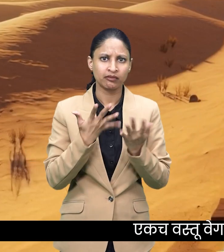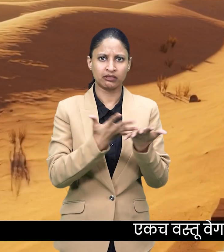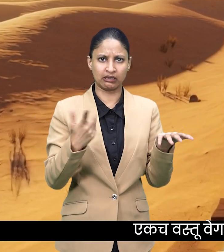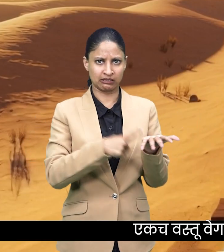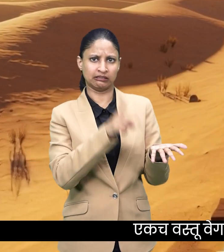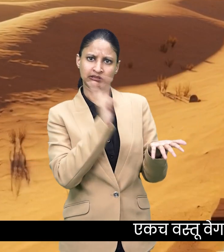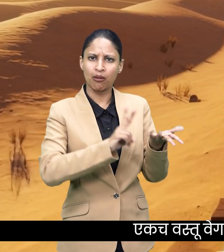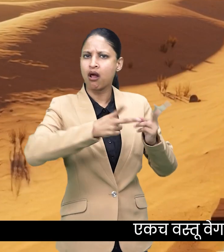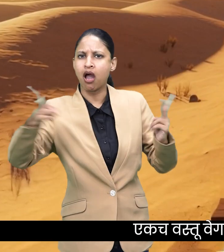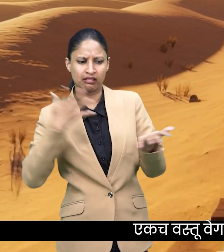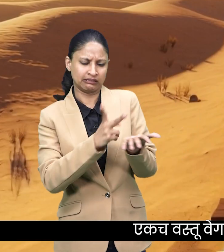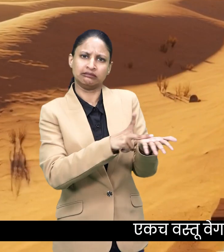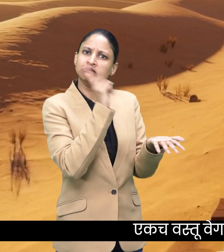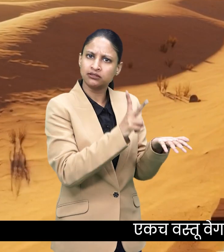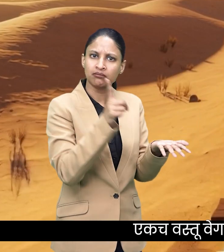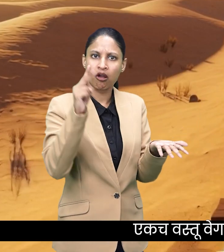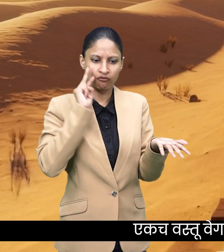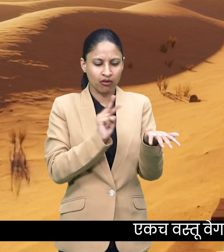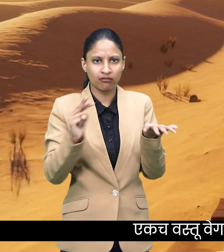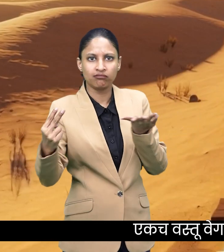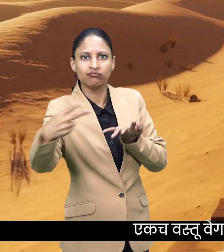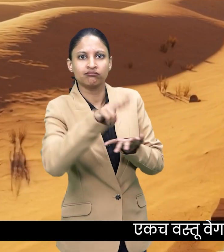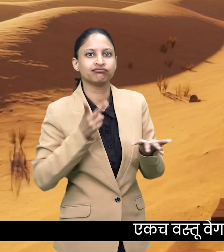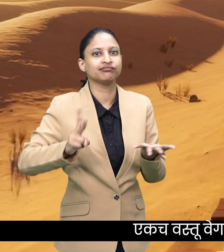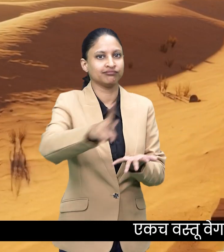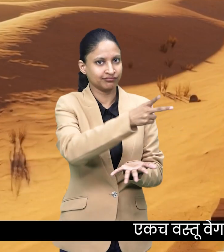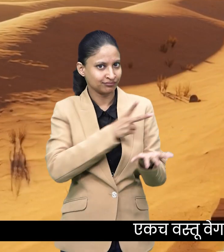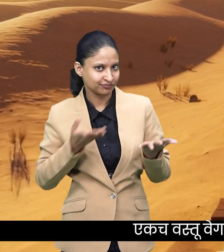एकच वस्तू वेगवेगळ्या कोनातून वेगळी दिसते.